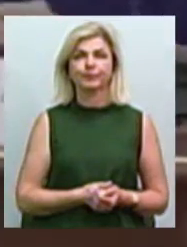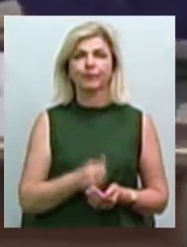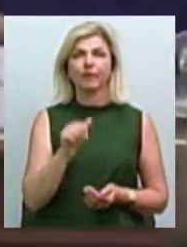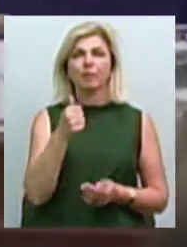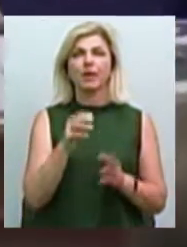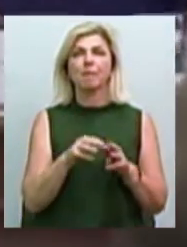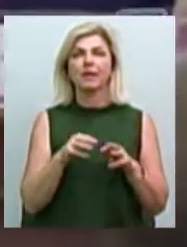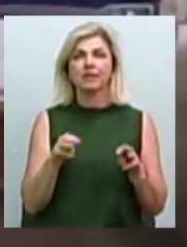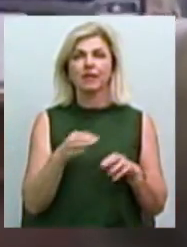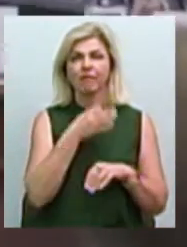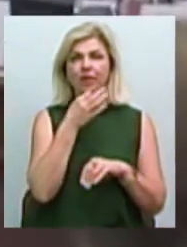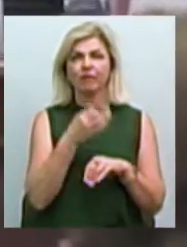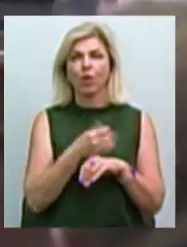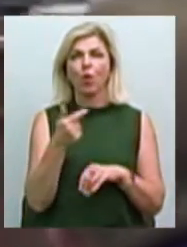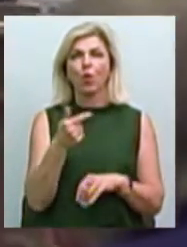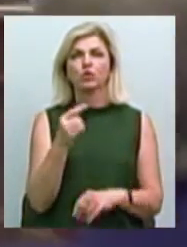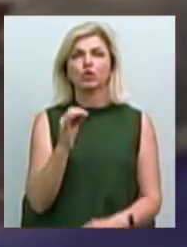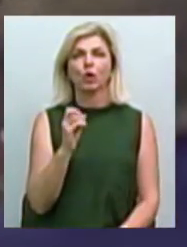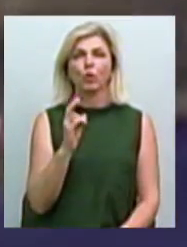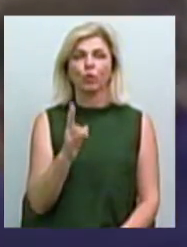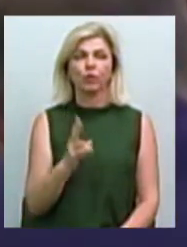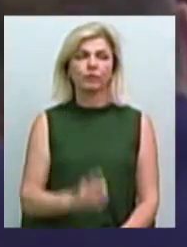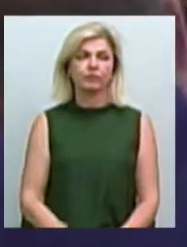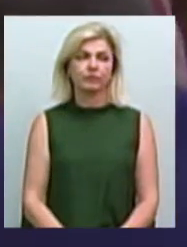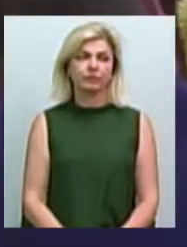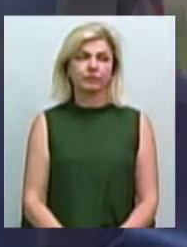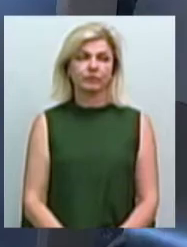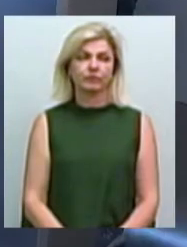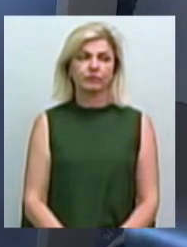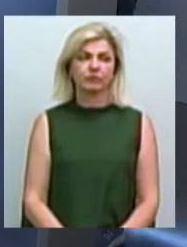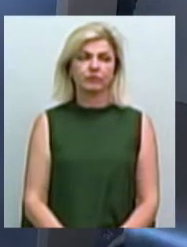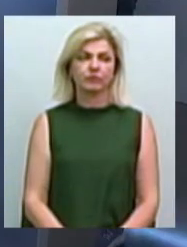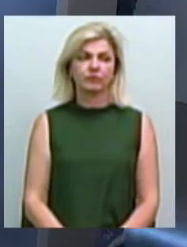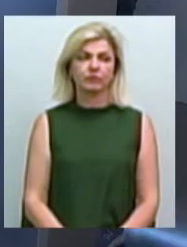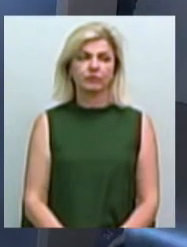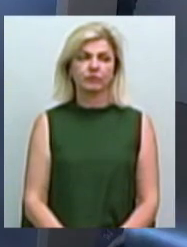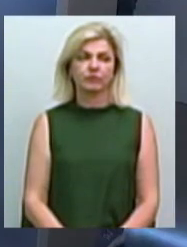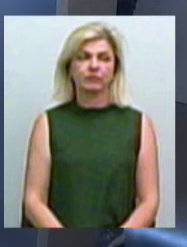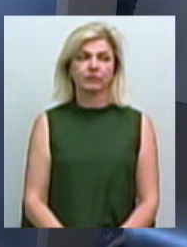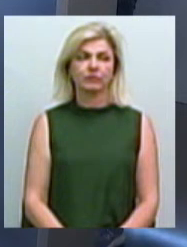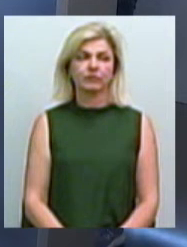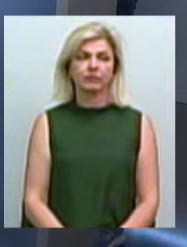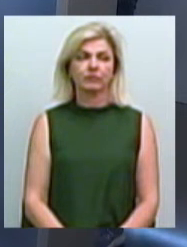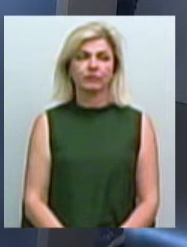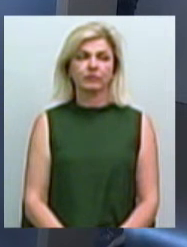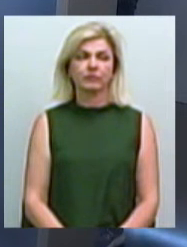Прем'єр-міністр відповідальний Гончарук і міністр економіки Тимофій Мілованов.